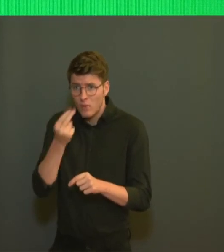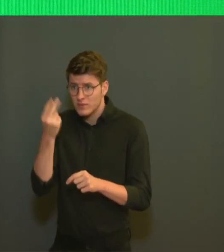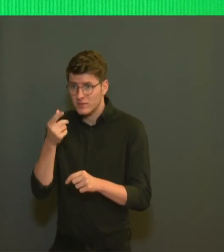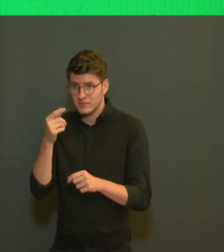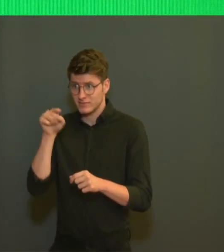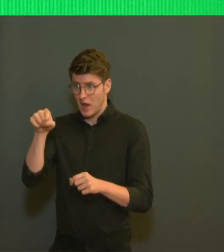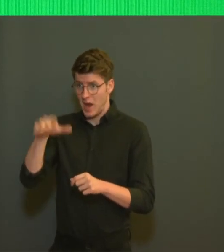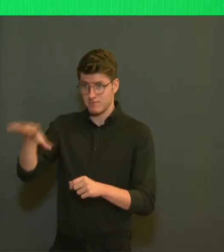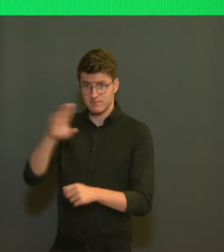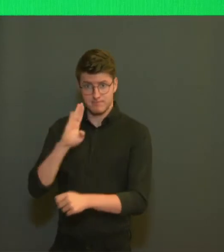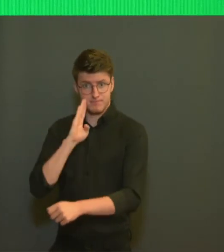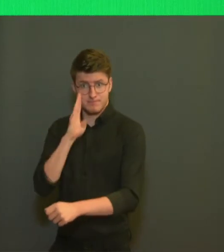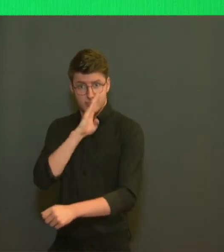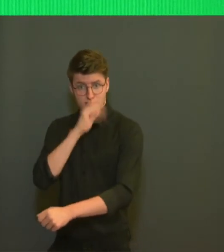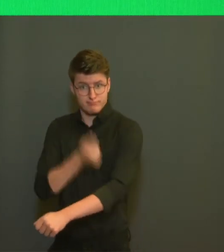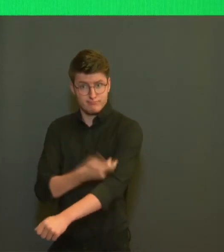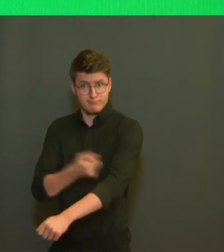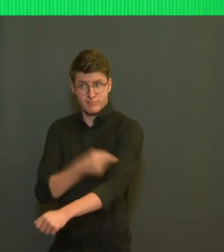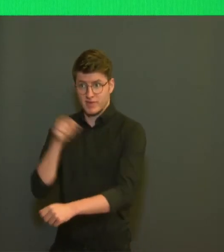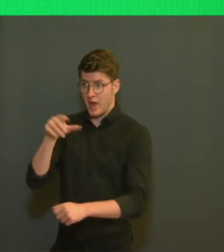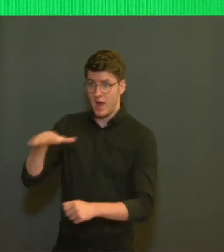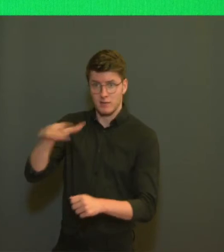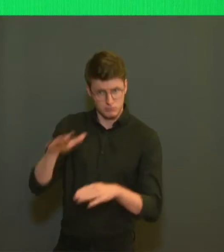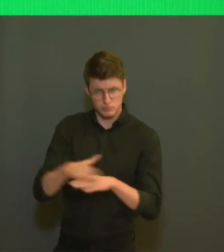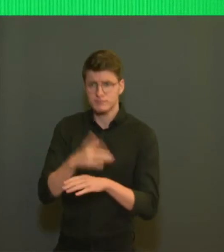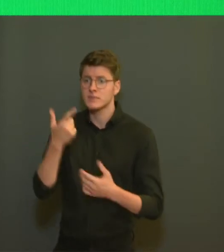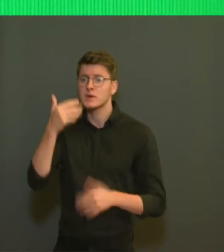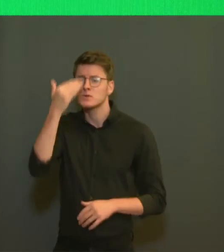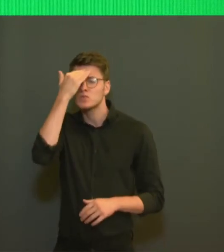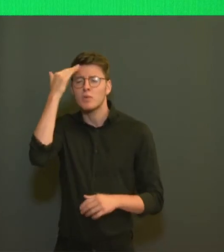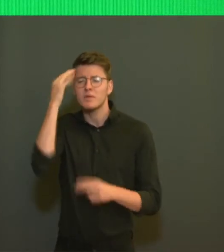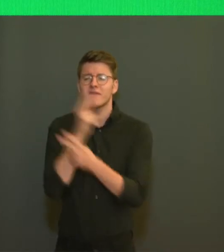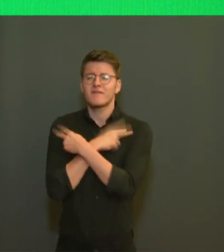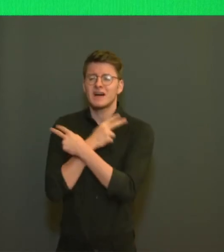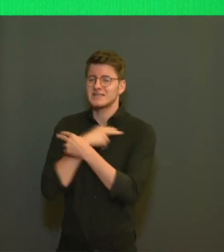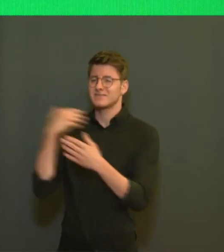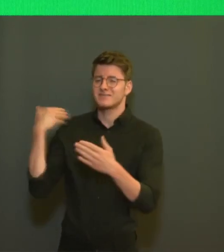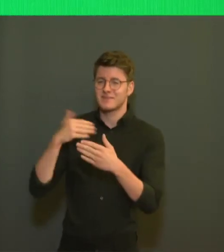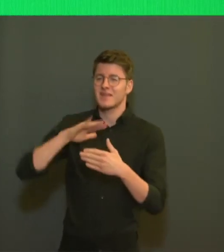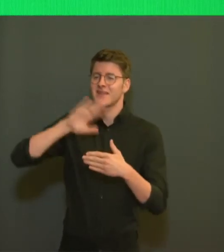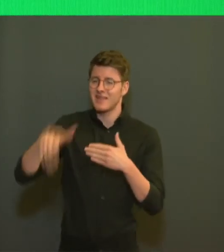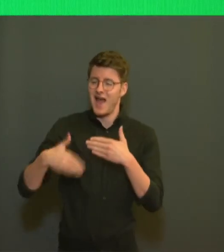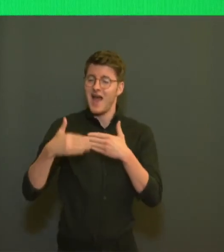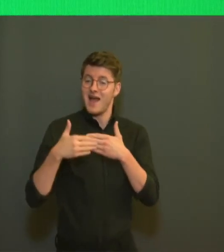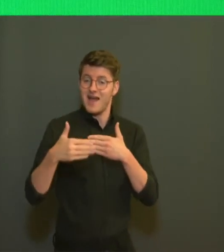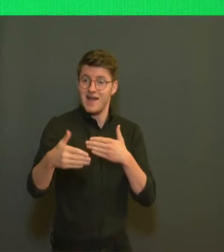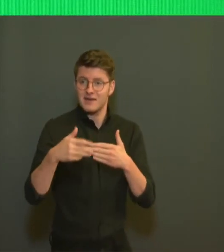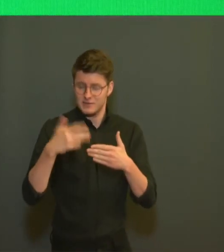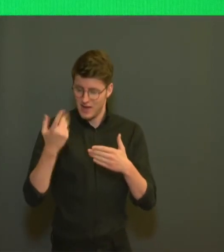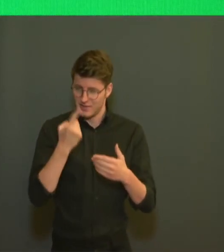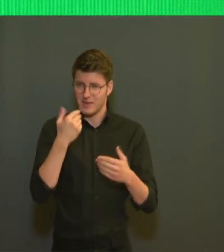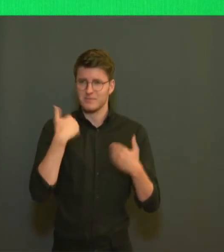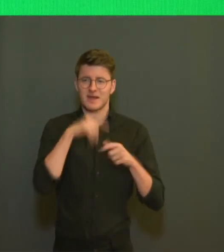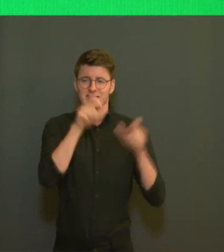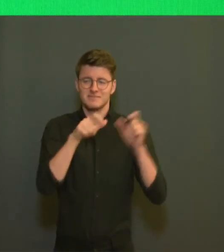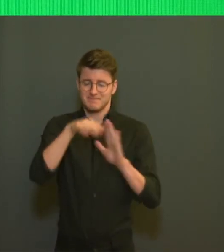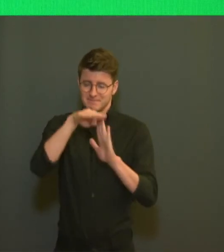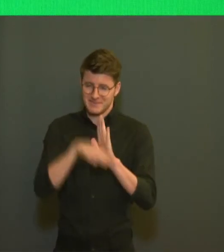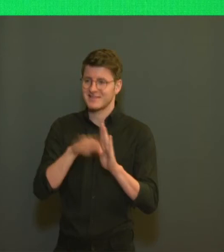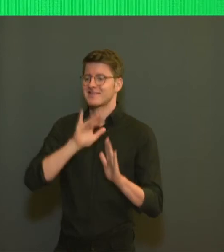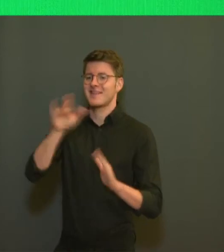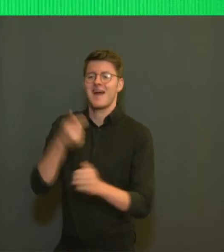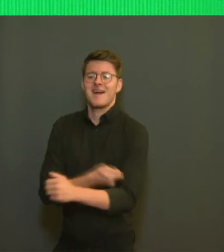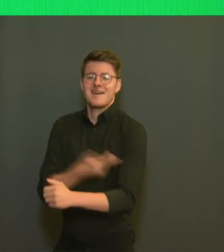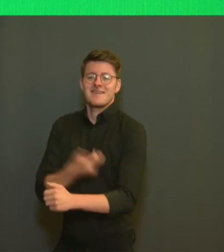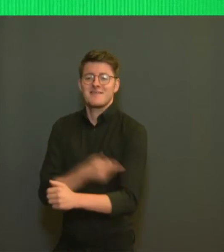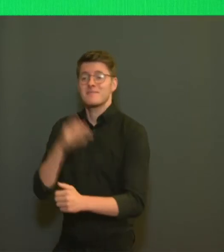is traditioneel een periode waarin minder donoren zich aanmelden om bloed of plasma te geven. Tevens mogen mensen die uit